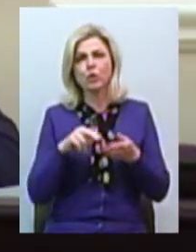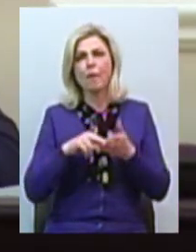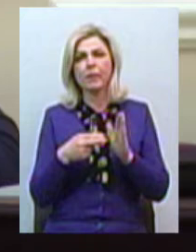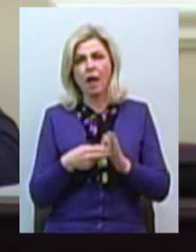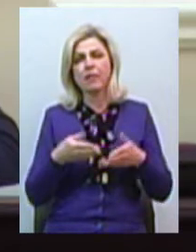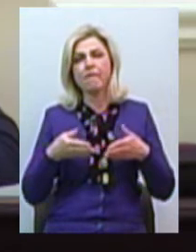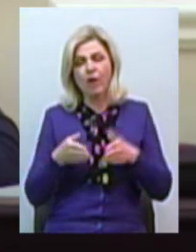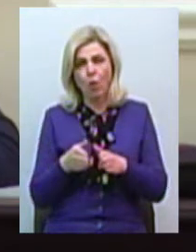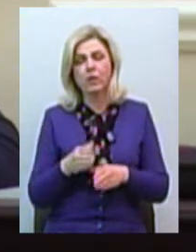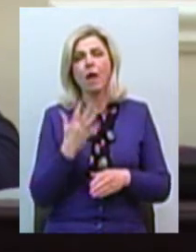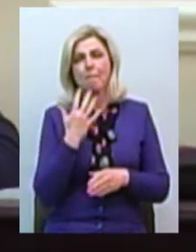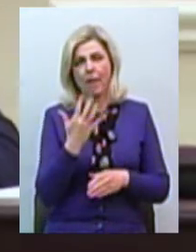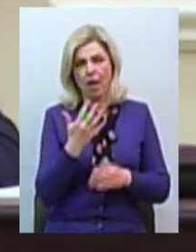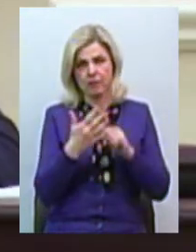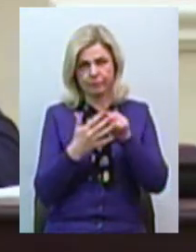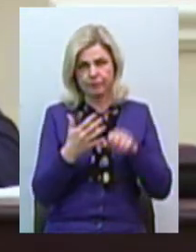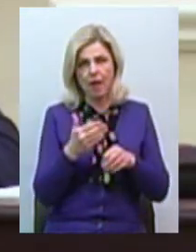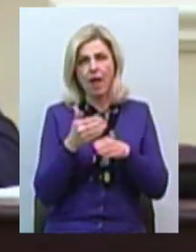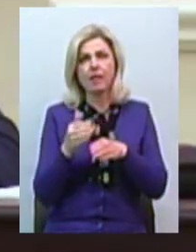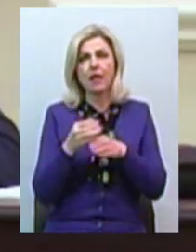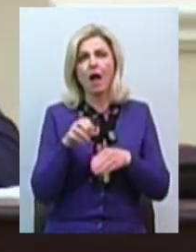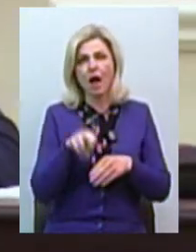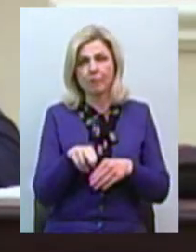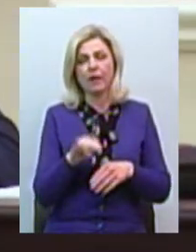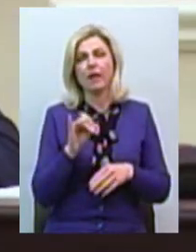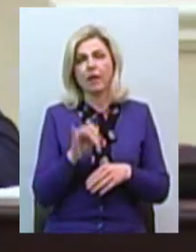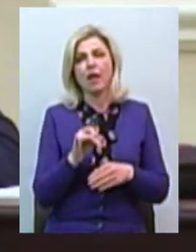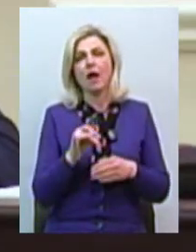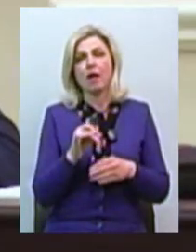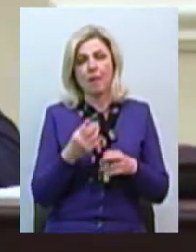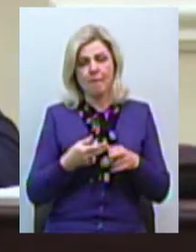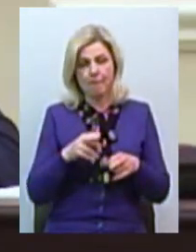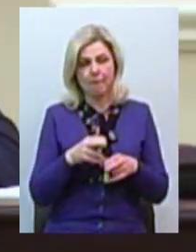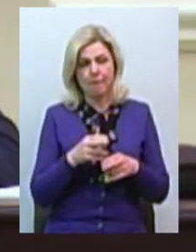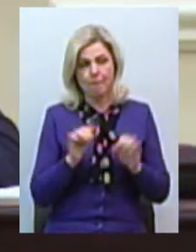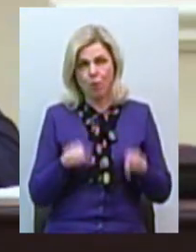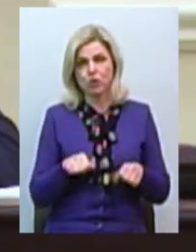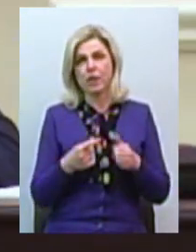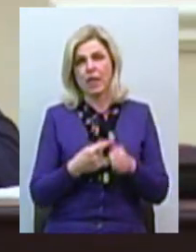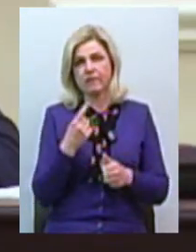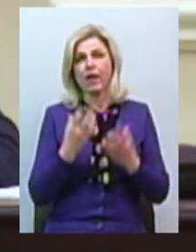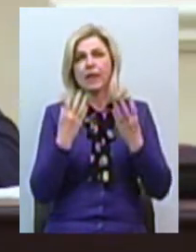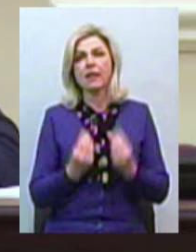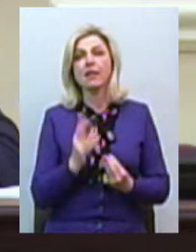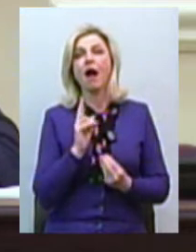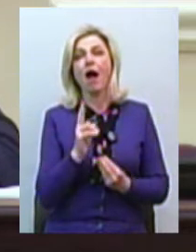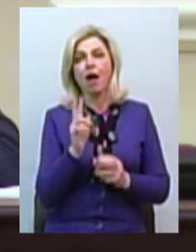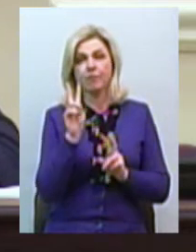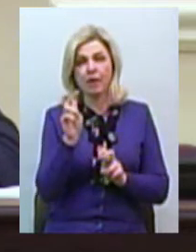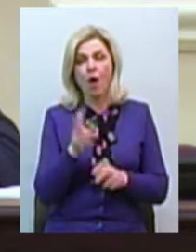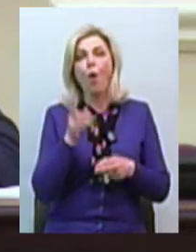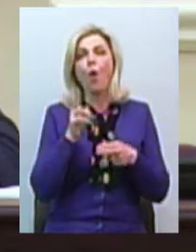складається з 5 етапів. Є стартова точка реалізації цього плану. Ми її умовно можемо назвати день К, тобто день